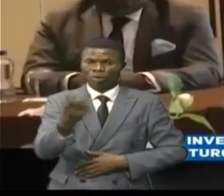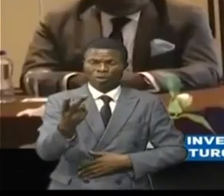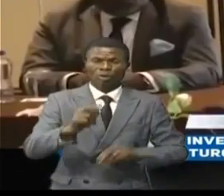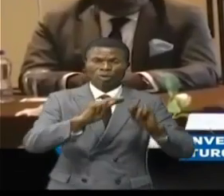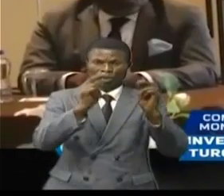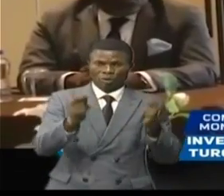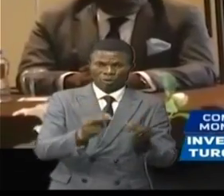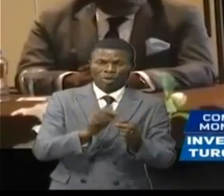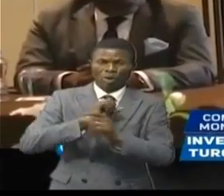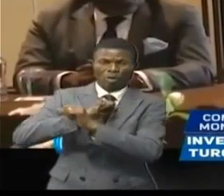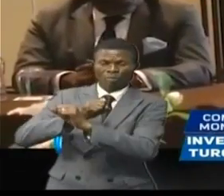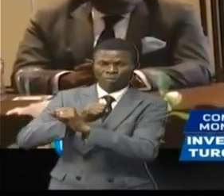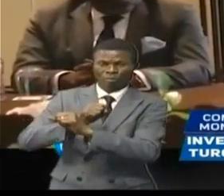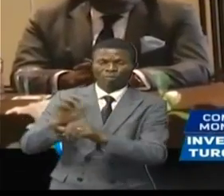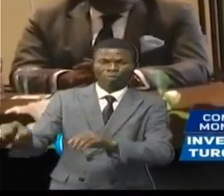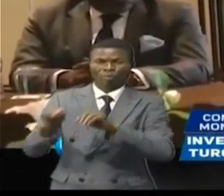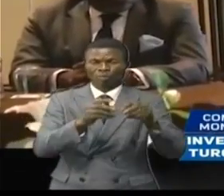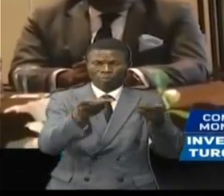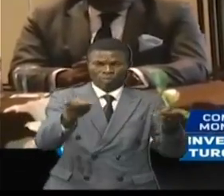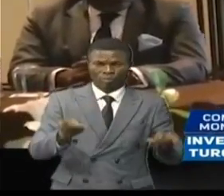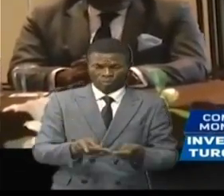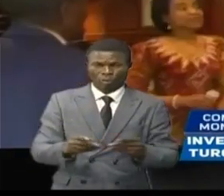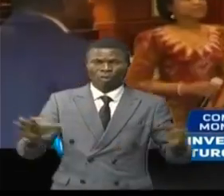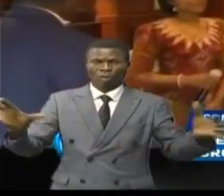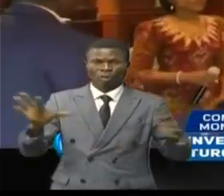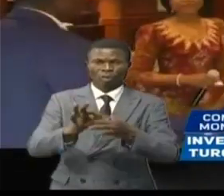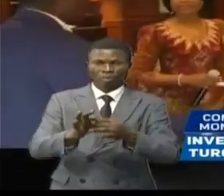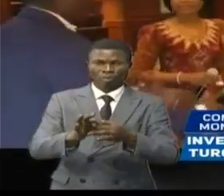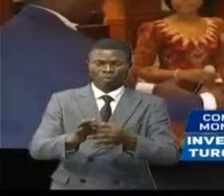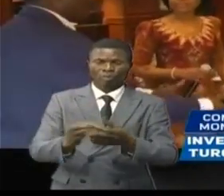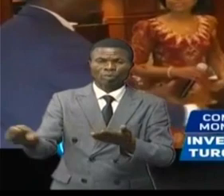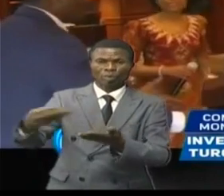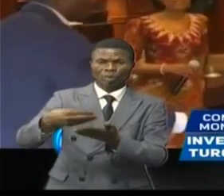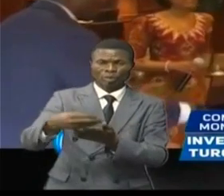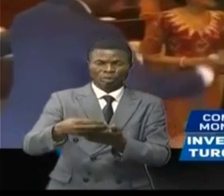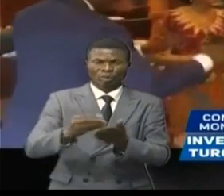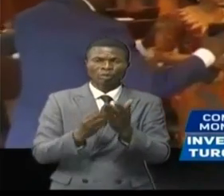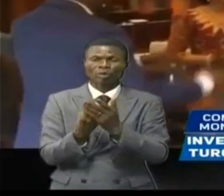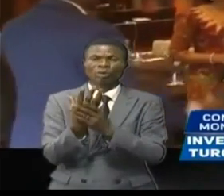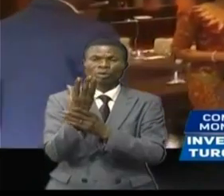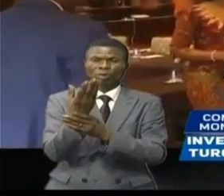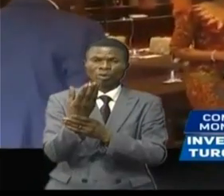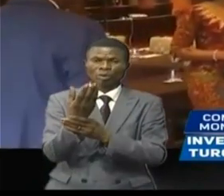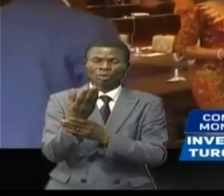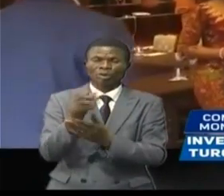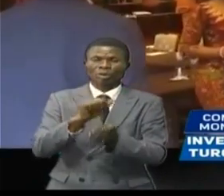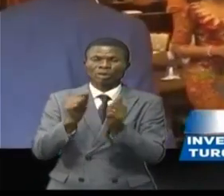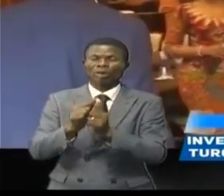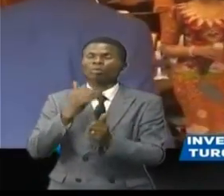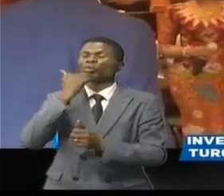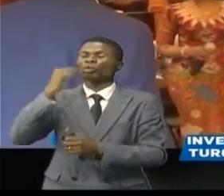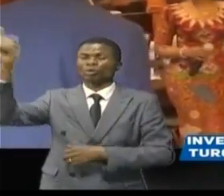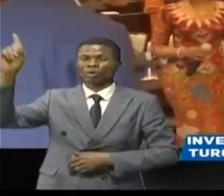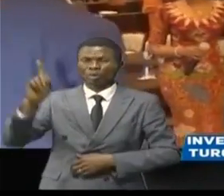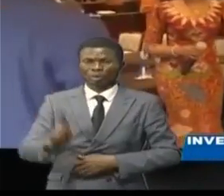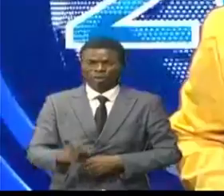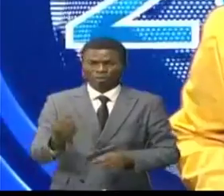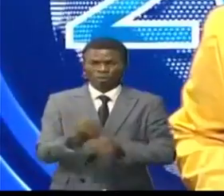ont préconisé la mise en place d'une synergie pour maximiser le flux entrant des investissements turcs en